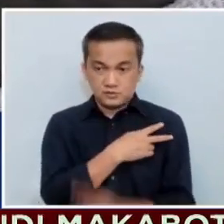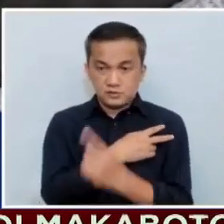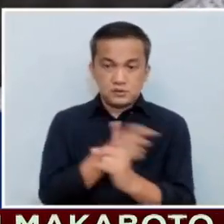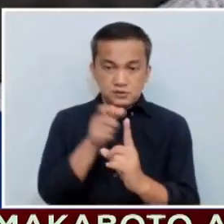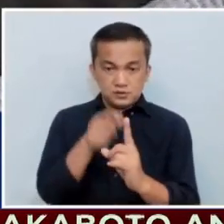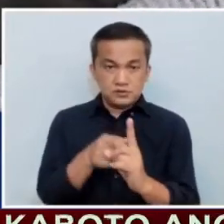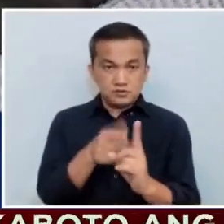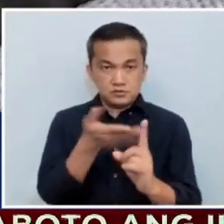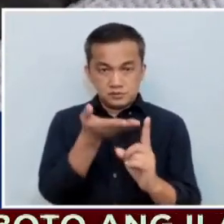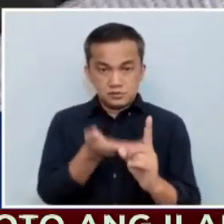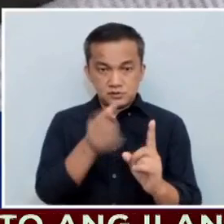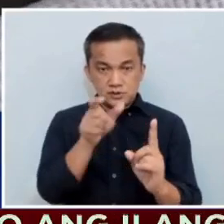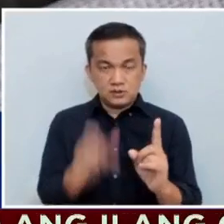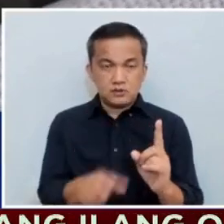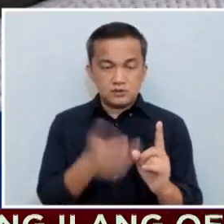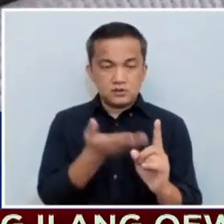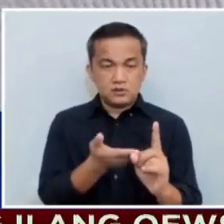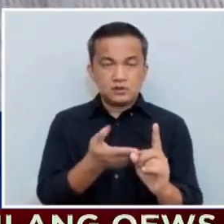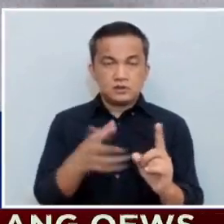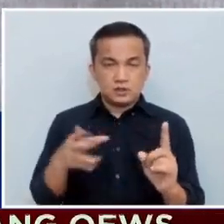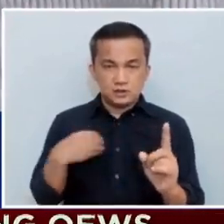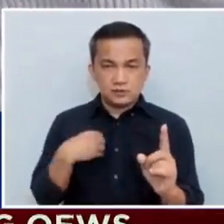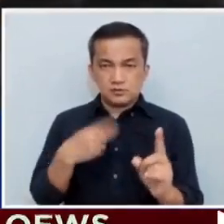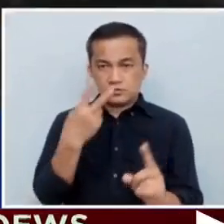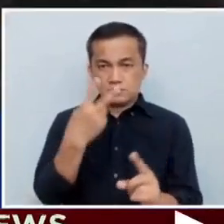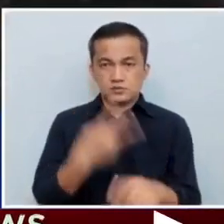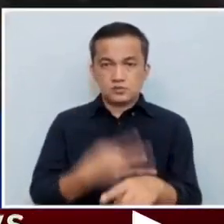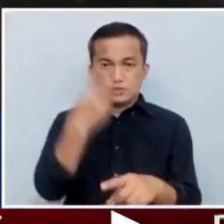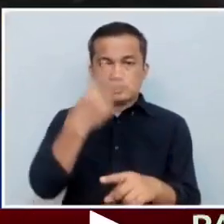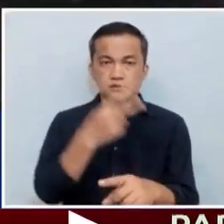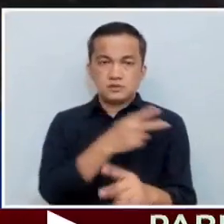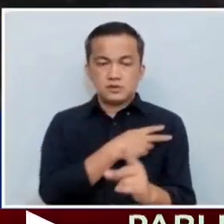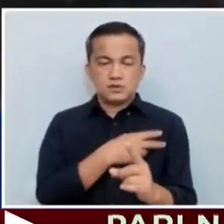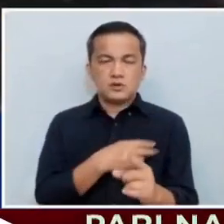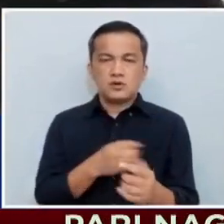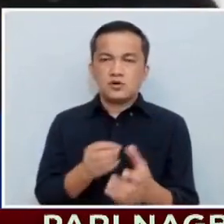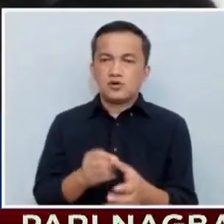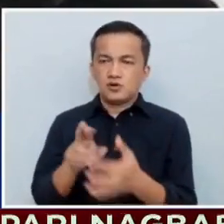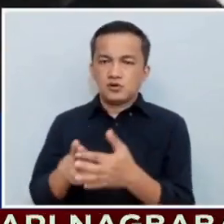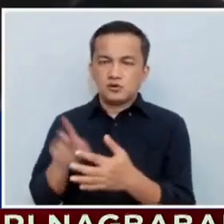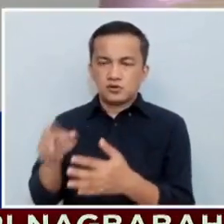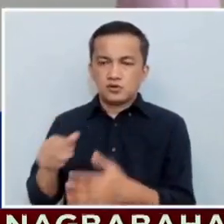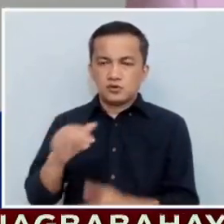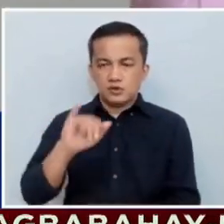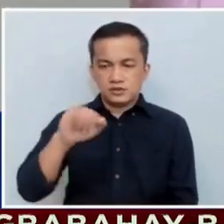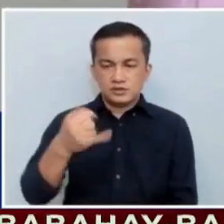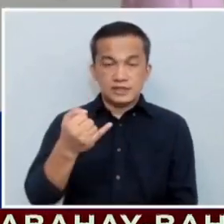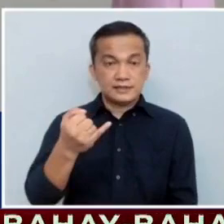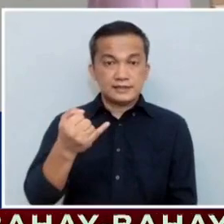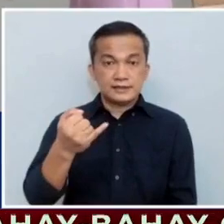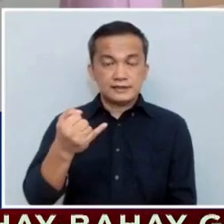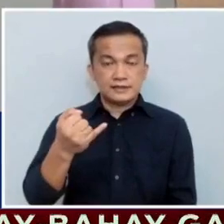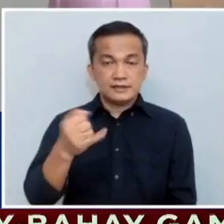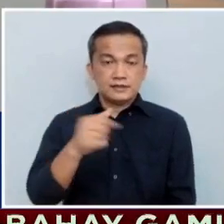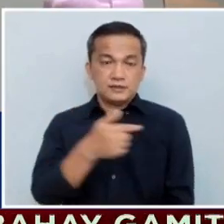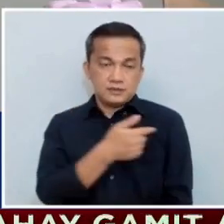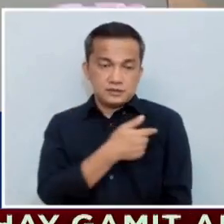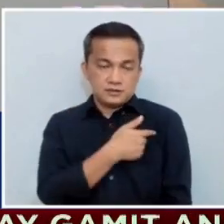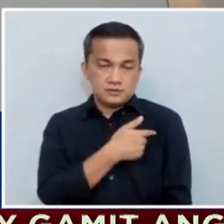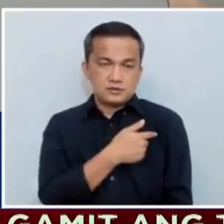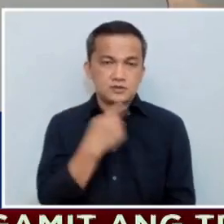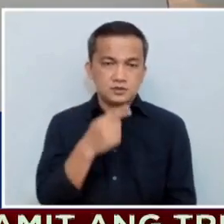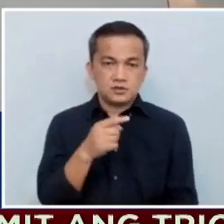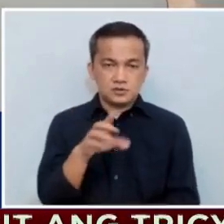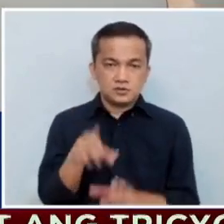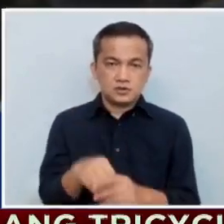kung nakatanggap na ng dalawang dose ng bakuna o isa naman kung Janssen ang itinurok. Kung isasama kasi ang pagkakaroon